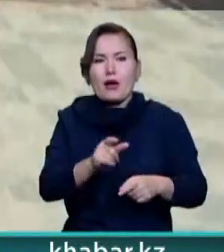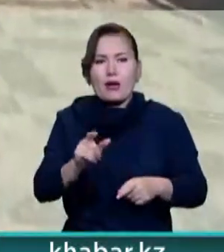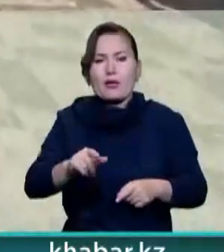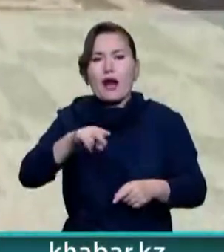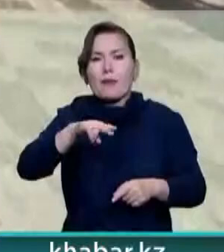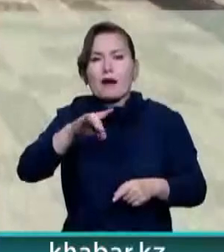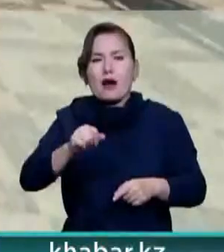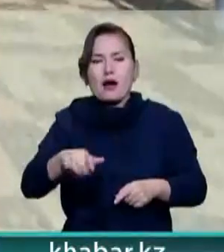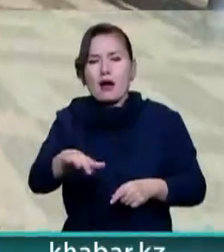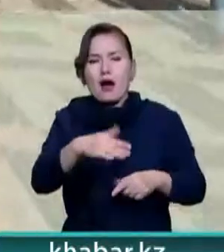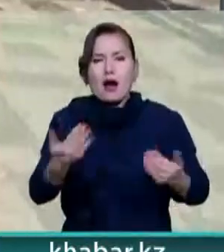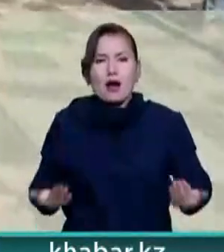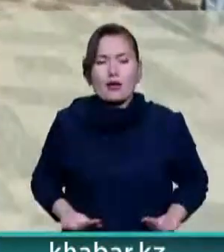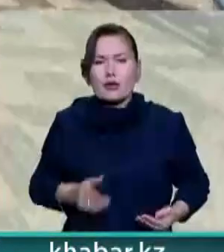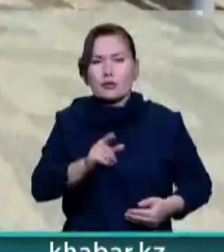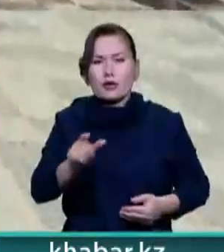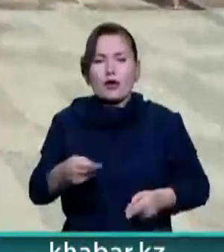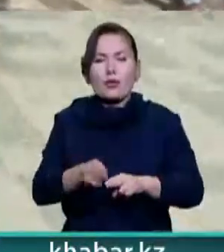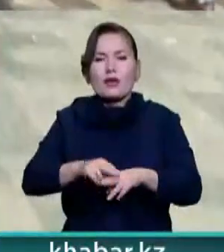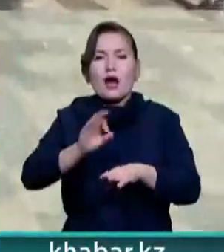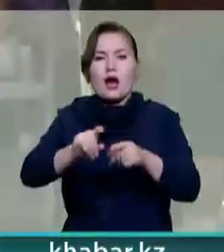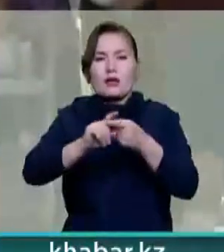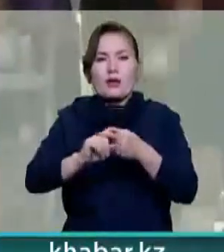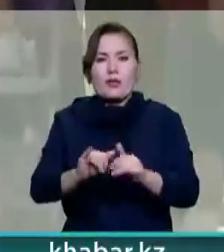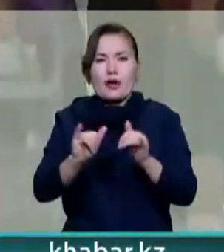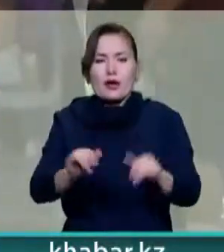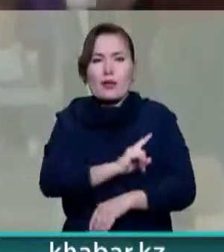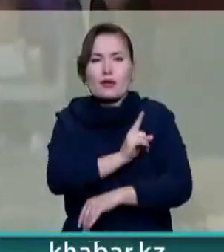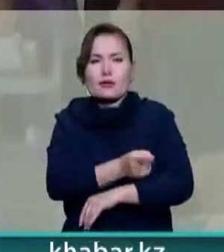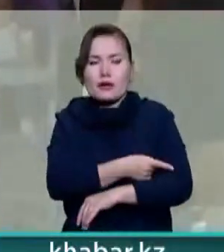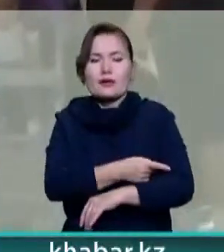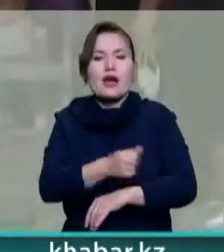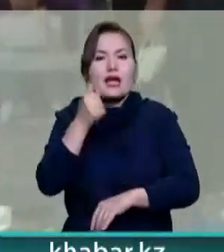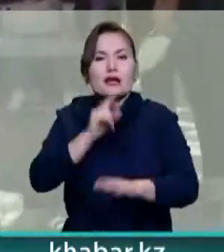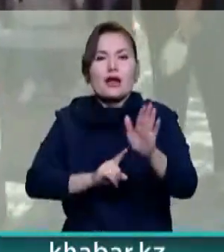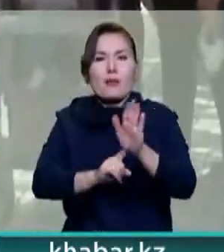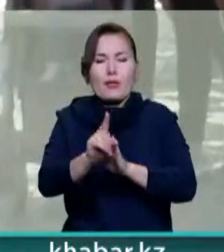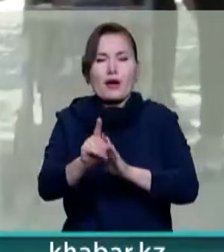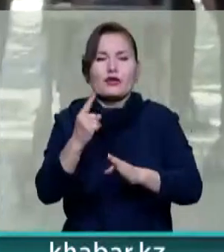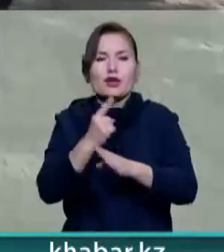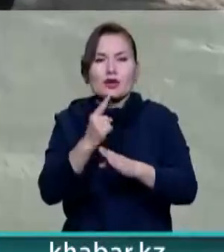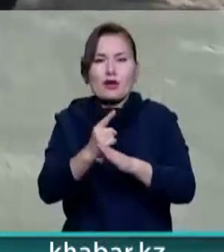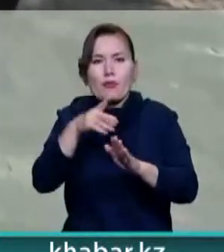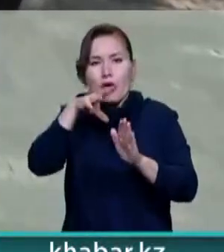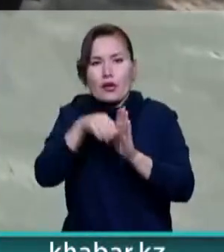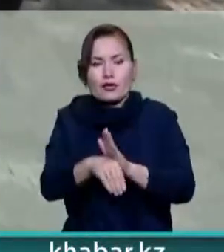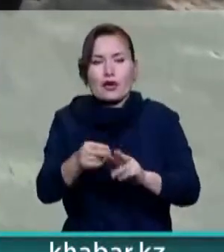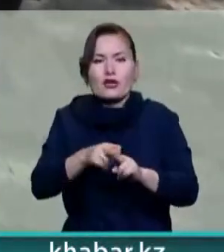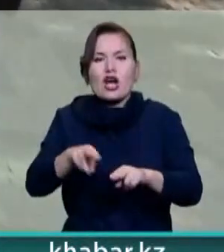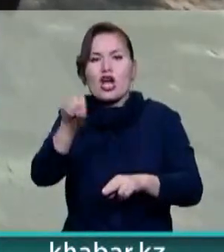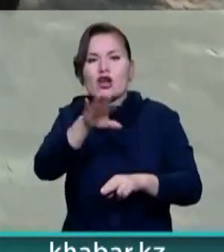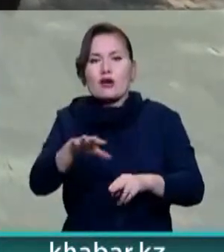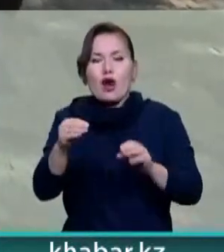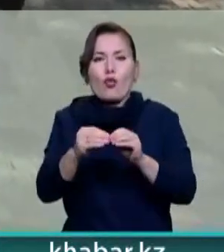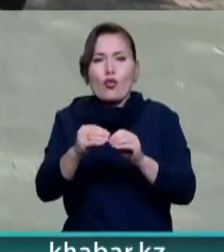Прага тұрғындары. Эпидемиологиялық ахуалдың нашарлауына байланысты, ертеңнен бастап елде шектеу шаралары енгізіледі. Ал